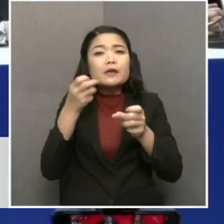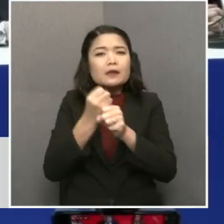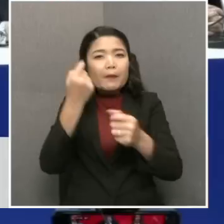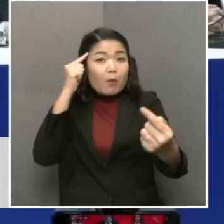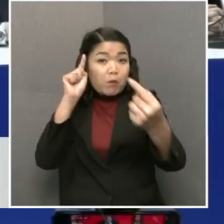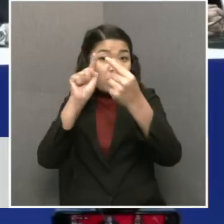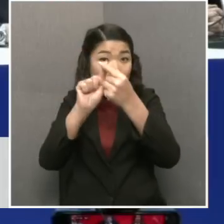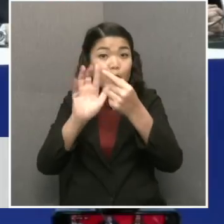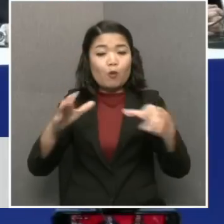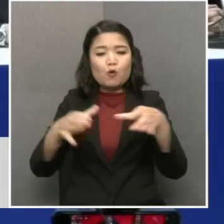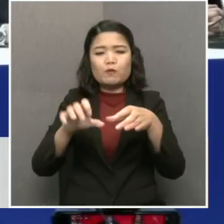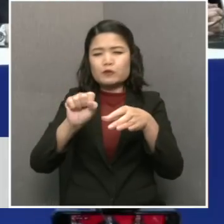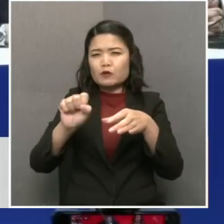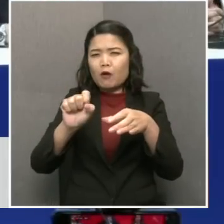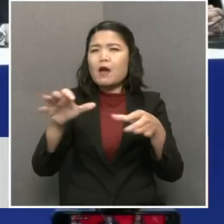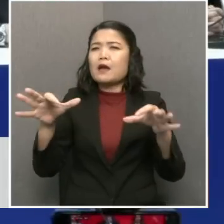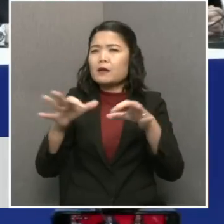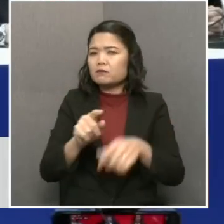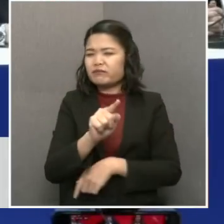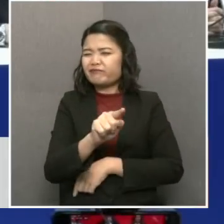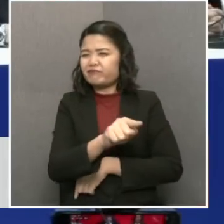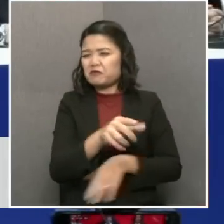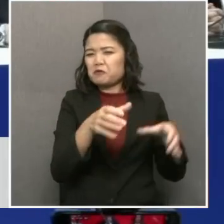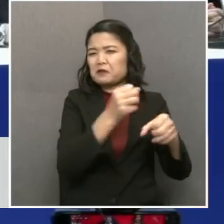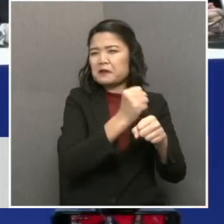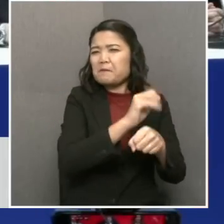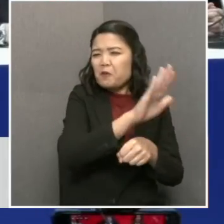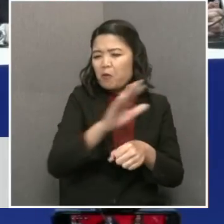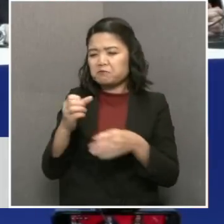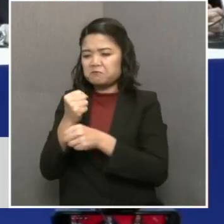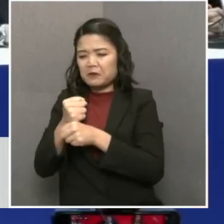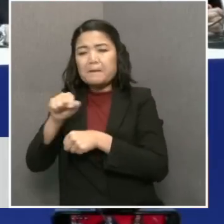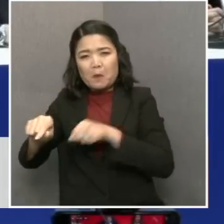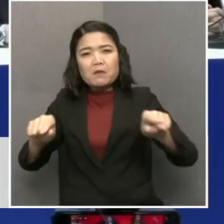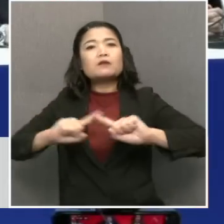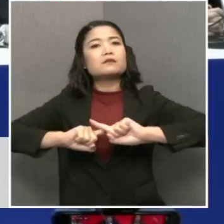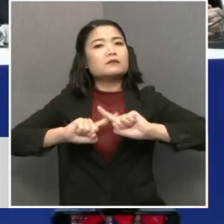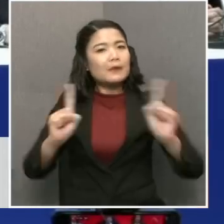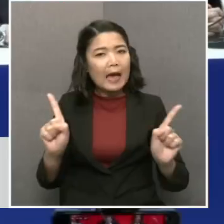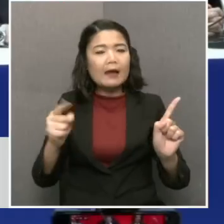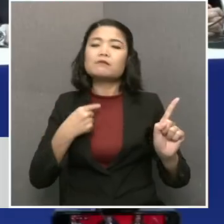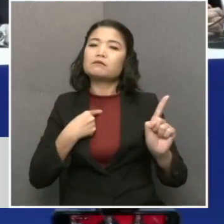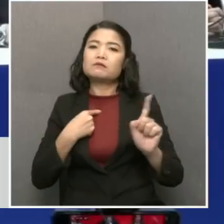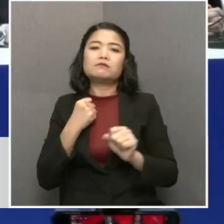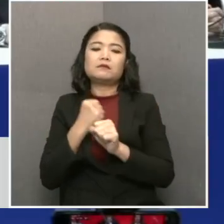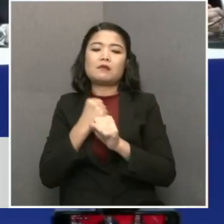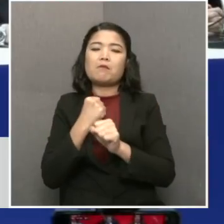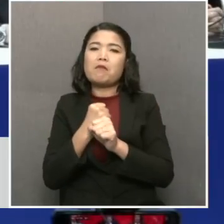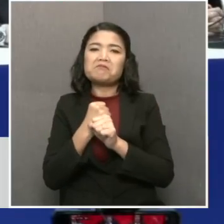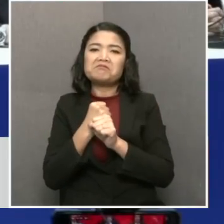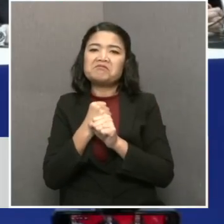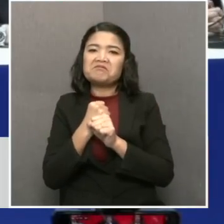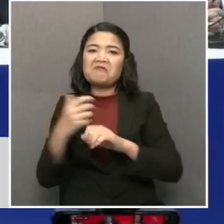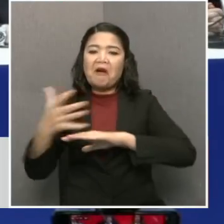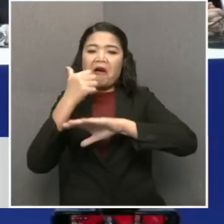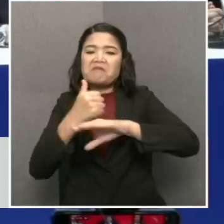คที่พูดถึงเนี่ยมันต่างกับเราเยอะมากนะครับและเราคิดว่าเราไม่สามารถที่จะให้เขามีอำนาจทาง